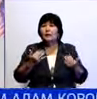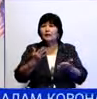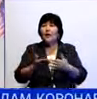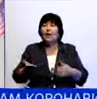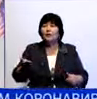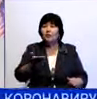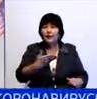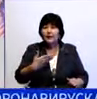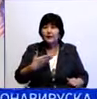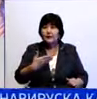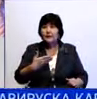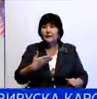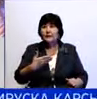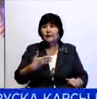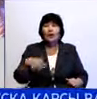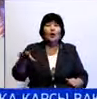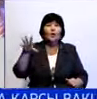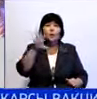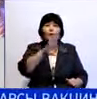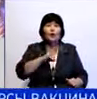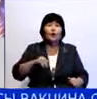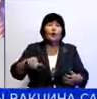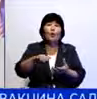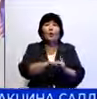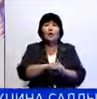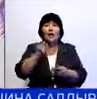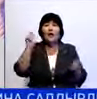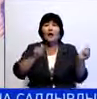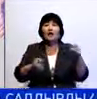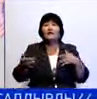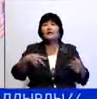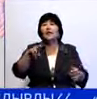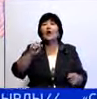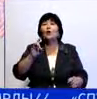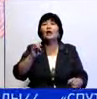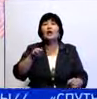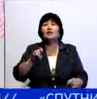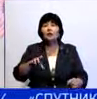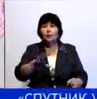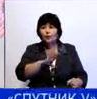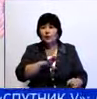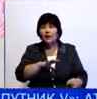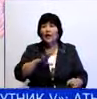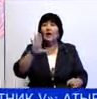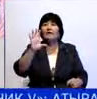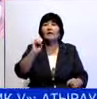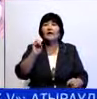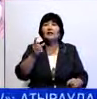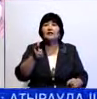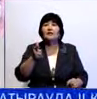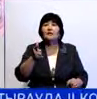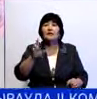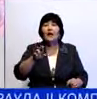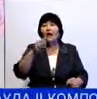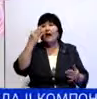Біз үш рет бүкіл одақтық фестивальдің лауреаты болдық. Венгр